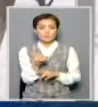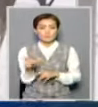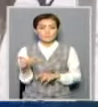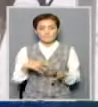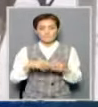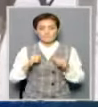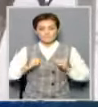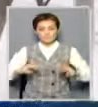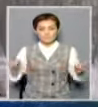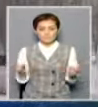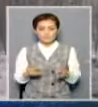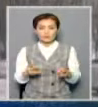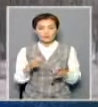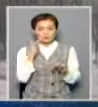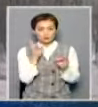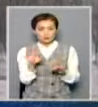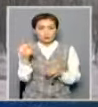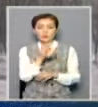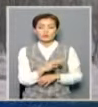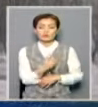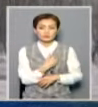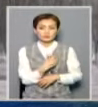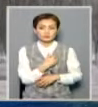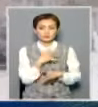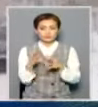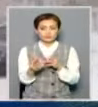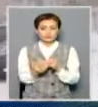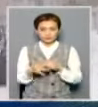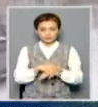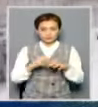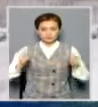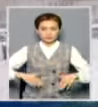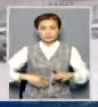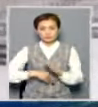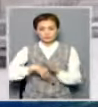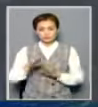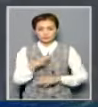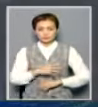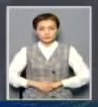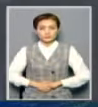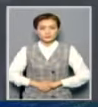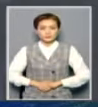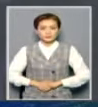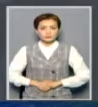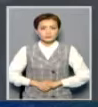единству и спокойствию. Она высказала пожелание о том, чтобы предложения народа были решены мирным путем.